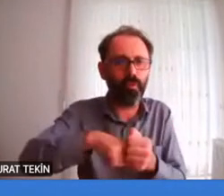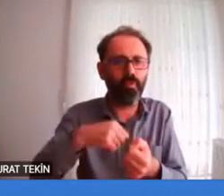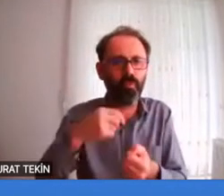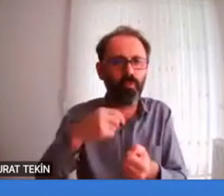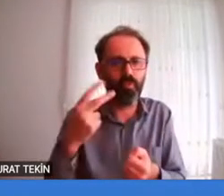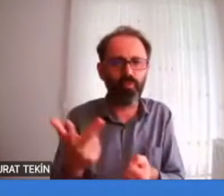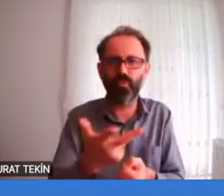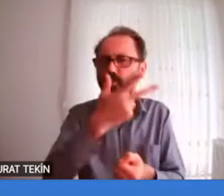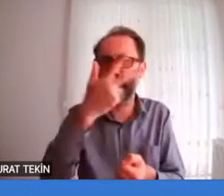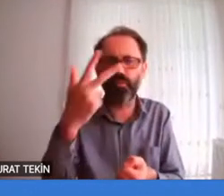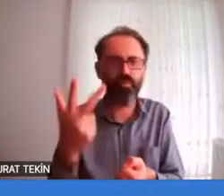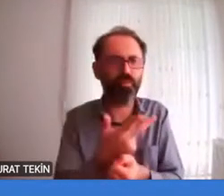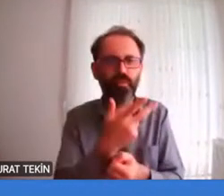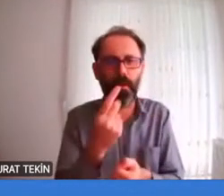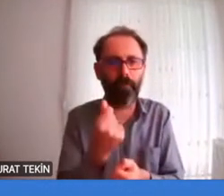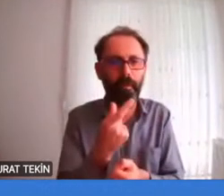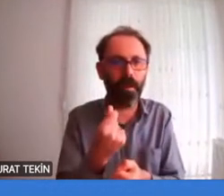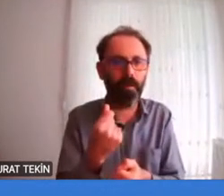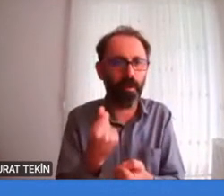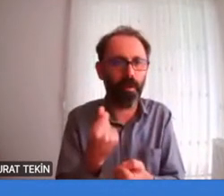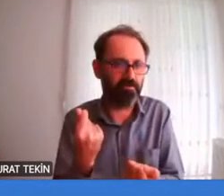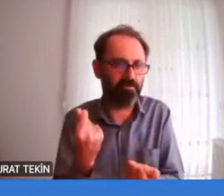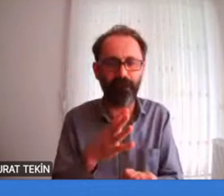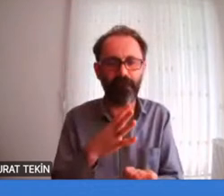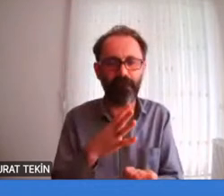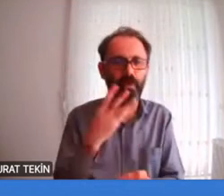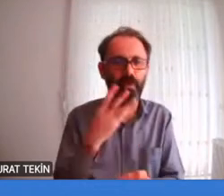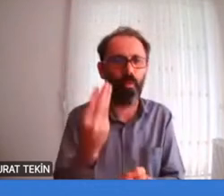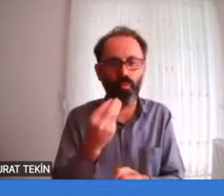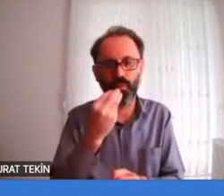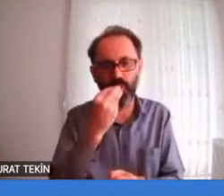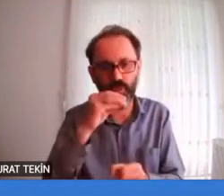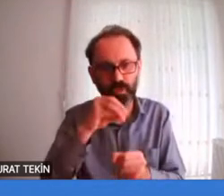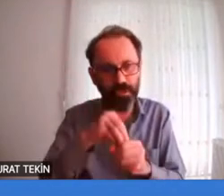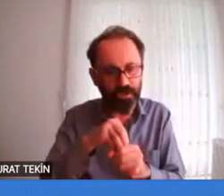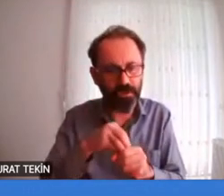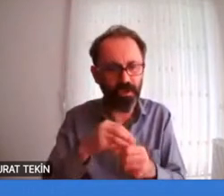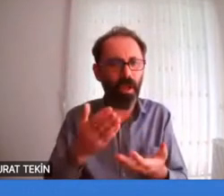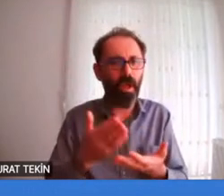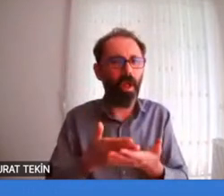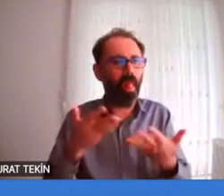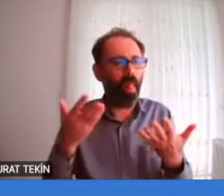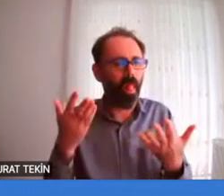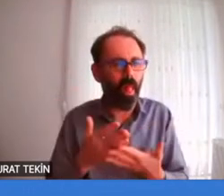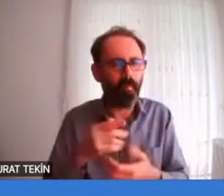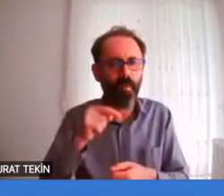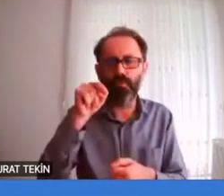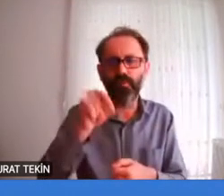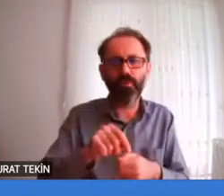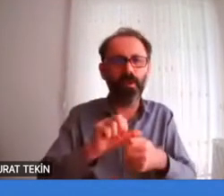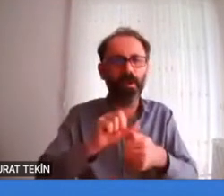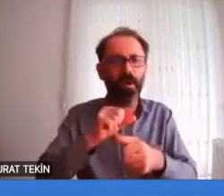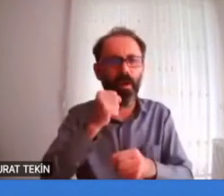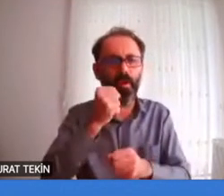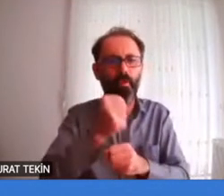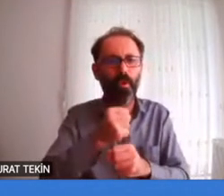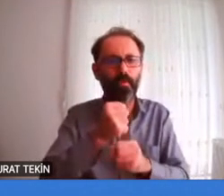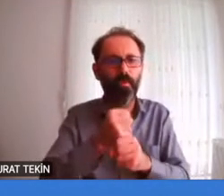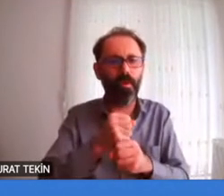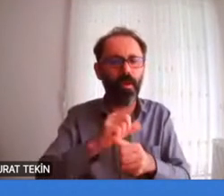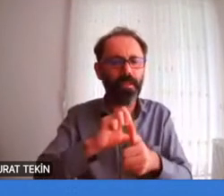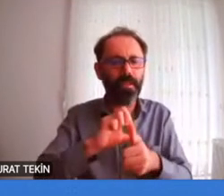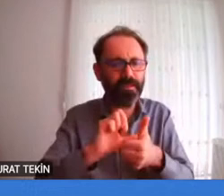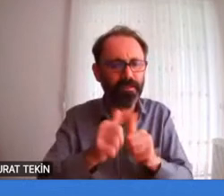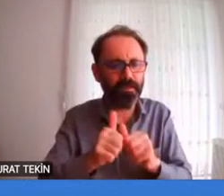takım tutuyor. Futbolun bir popülaritesi var. Şimdi arkadaşlarımızın aslında yaptığı şey yeni